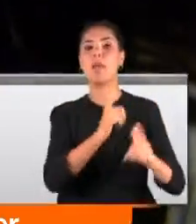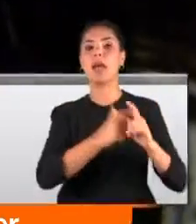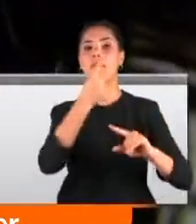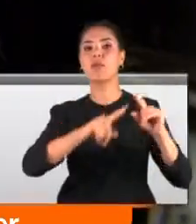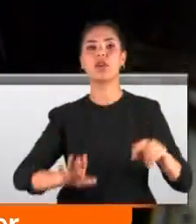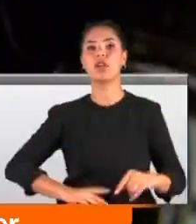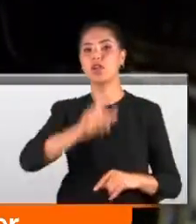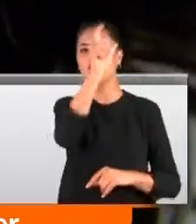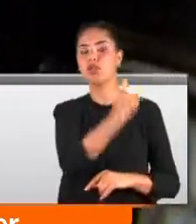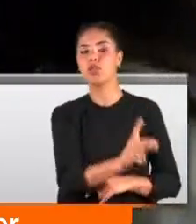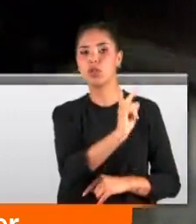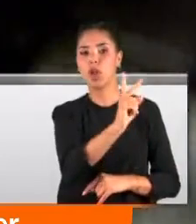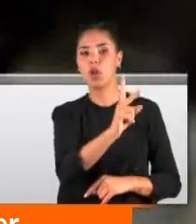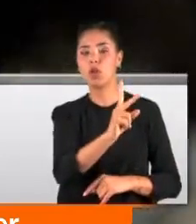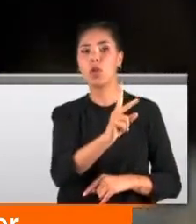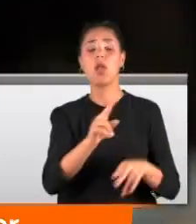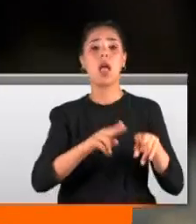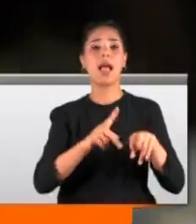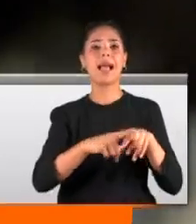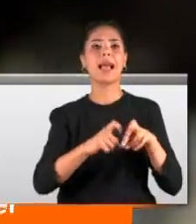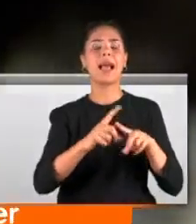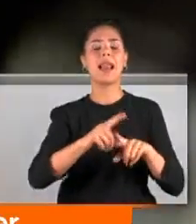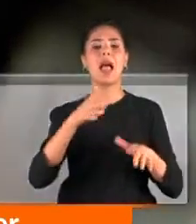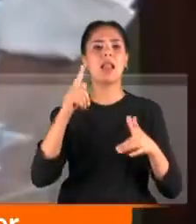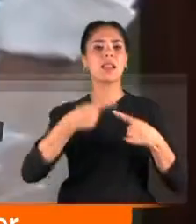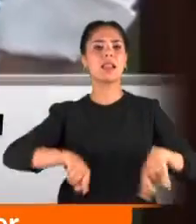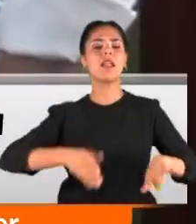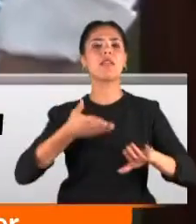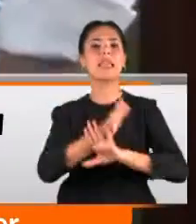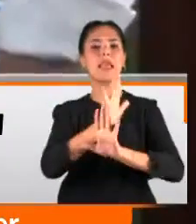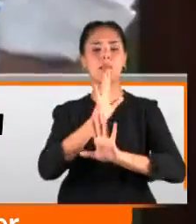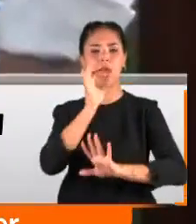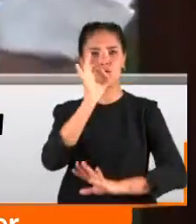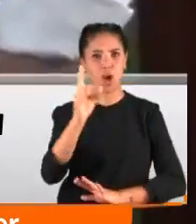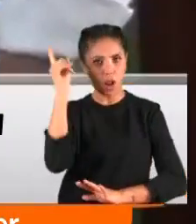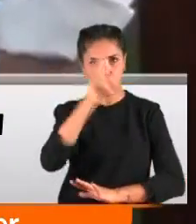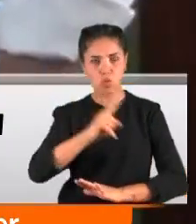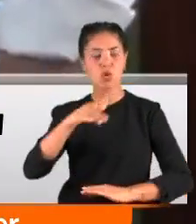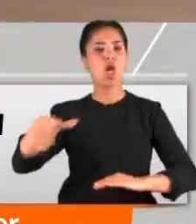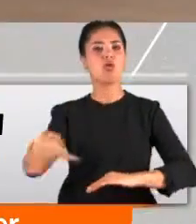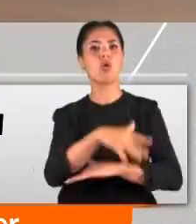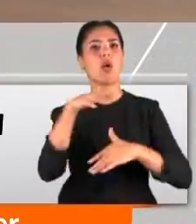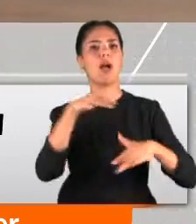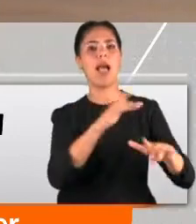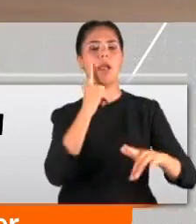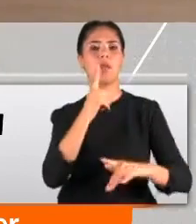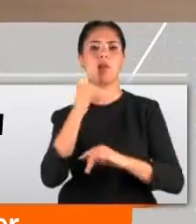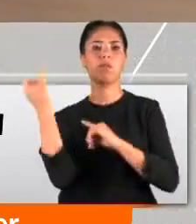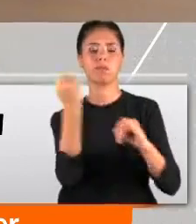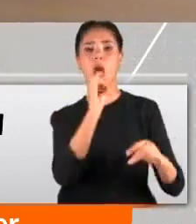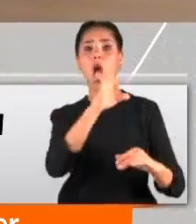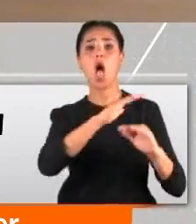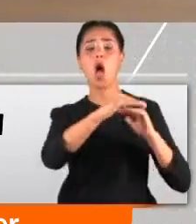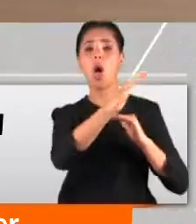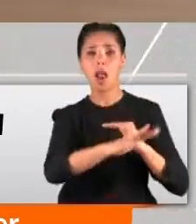Kemal Kılıçdaroğlu'nun kariyer sınavlarını boykot edin çağrısı akabinde başlayan sokak eylemleri üzerinden yaptı. Öğretmenlerimizin